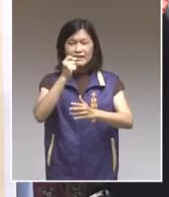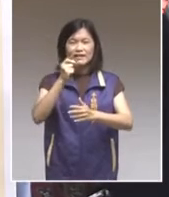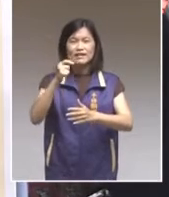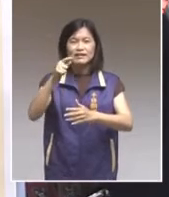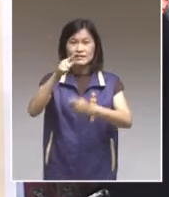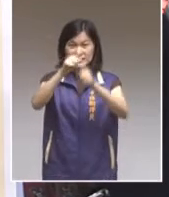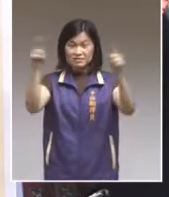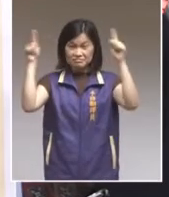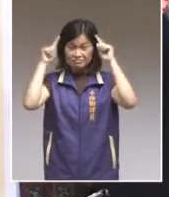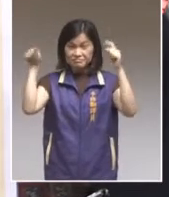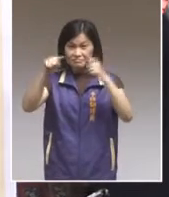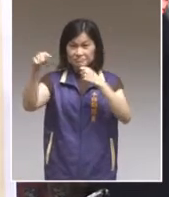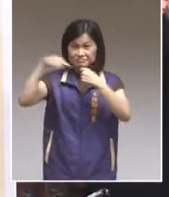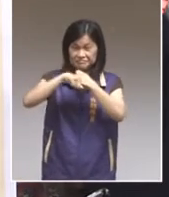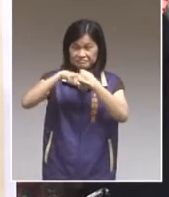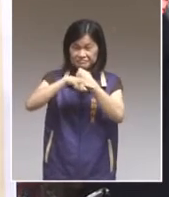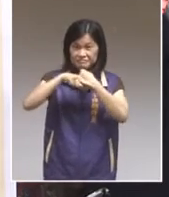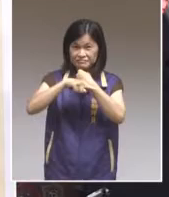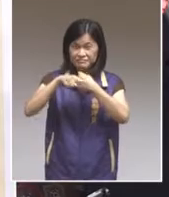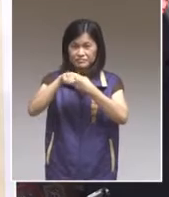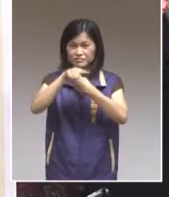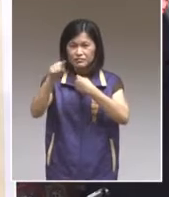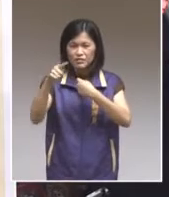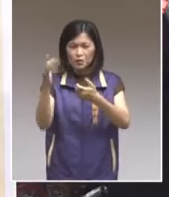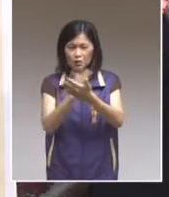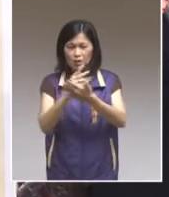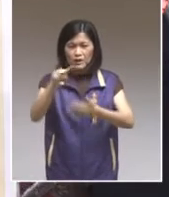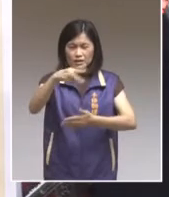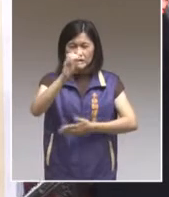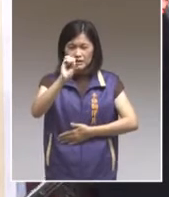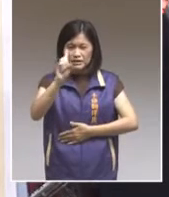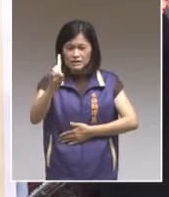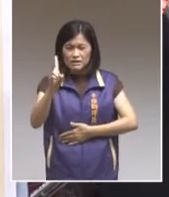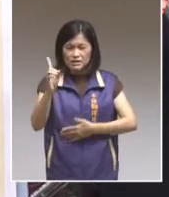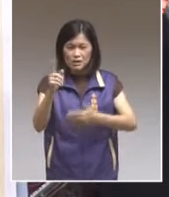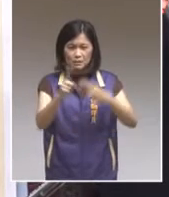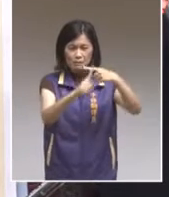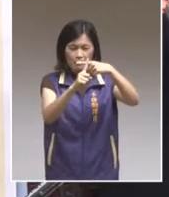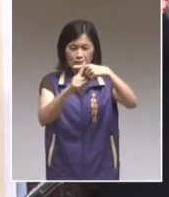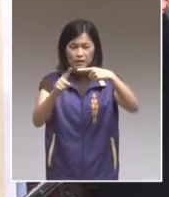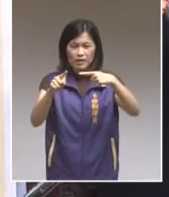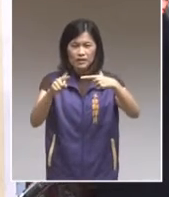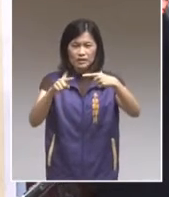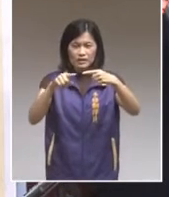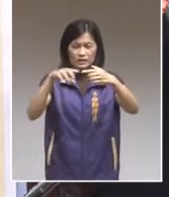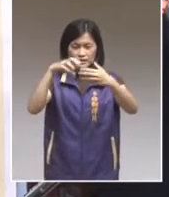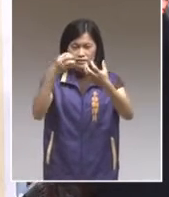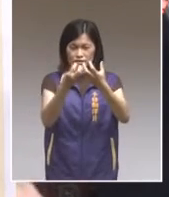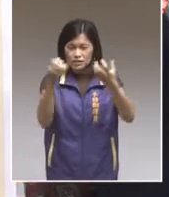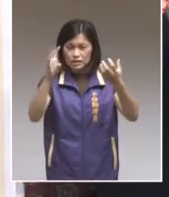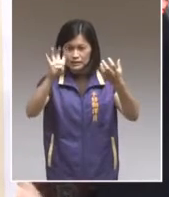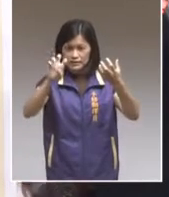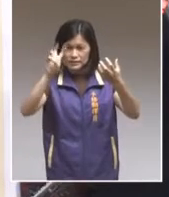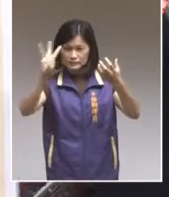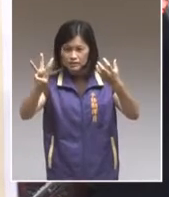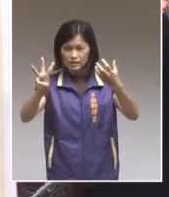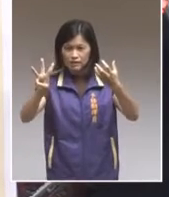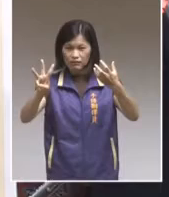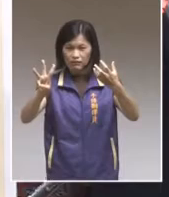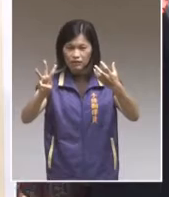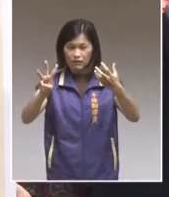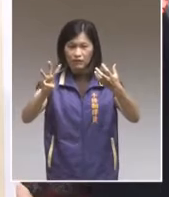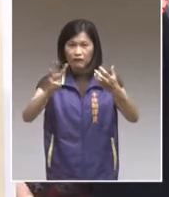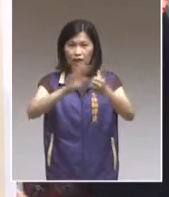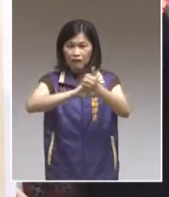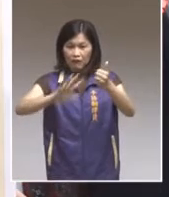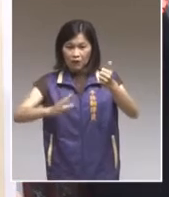分析的201位患者，那其中43位是一般典型得到的心肌